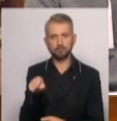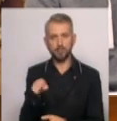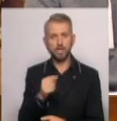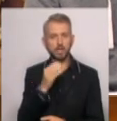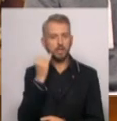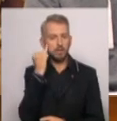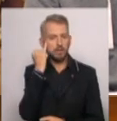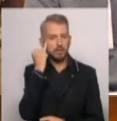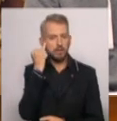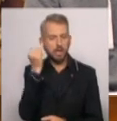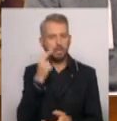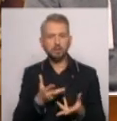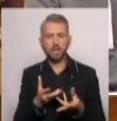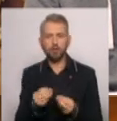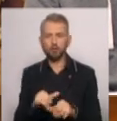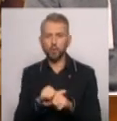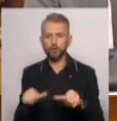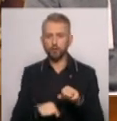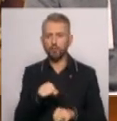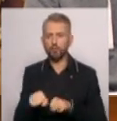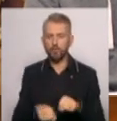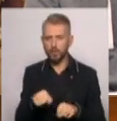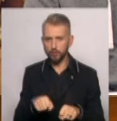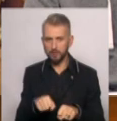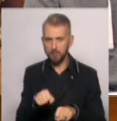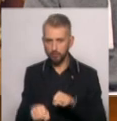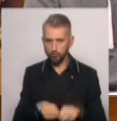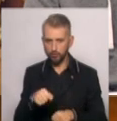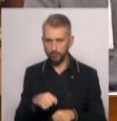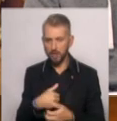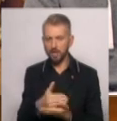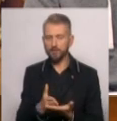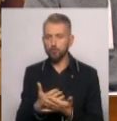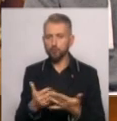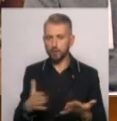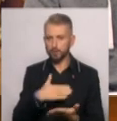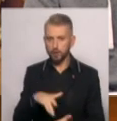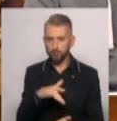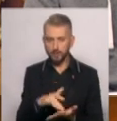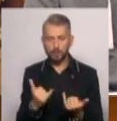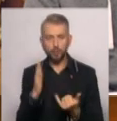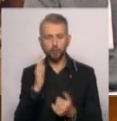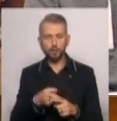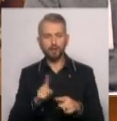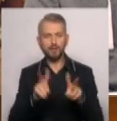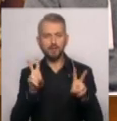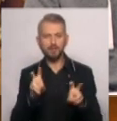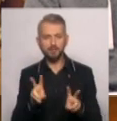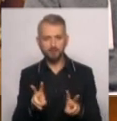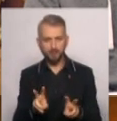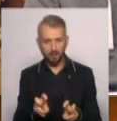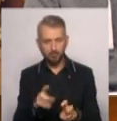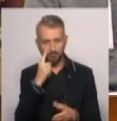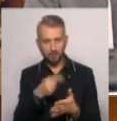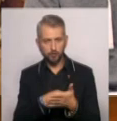ідейним натхненником розвитку велосипедної інфраструктури в нашому місті. Тож сьогодні будемо саме на цій темі